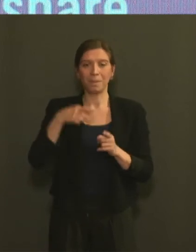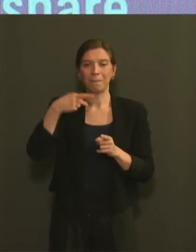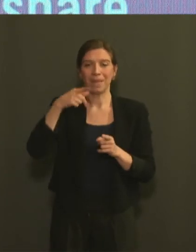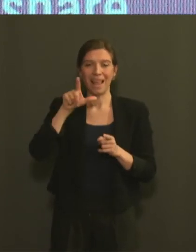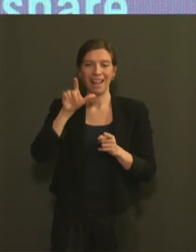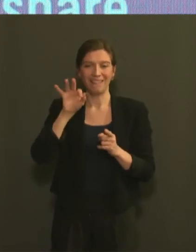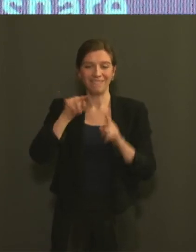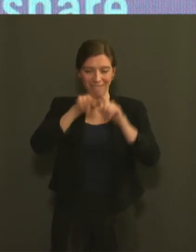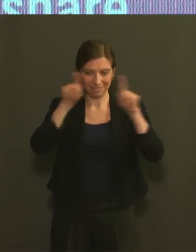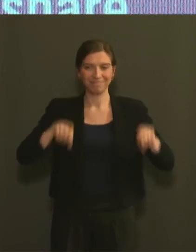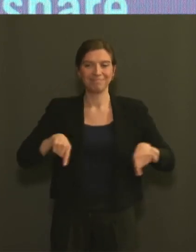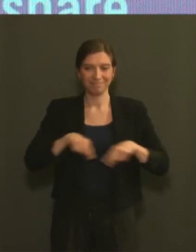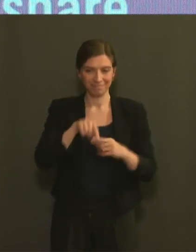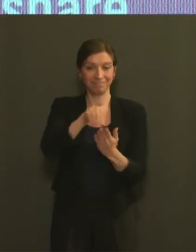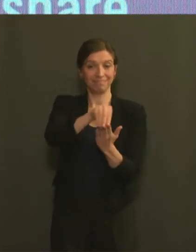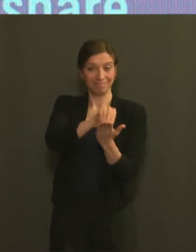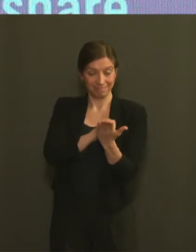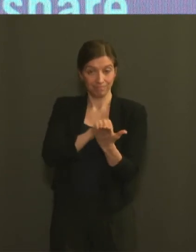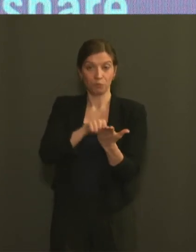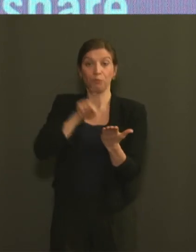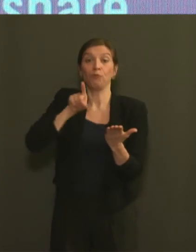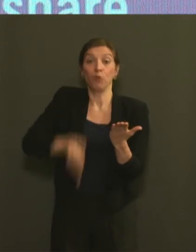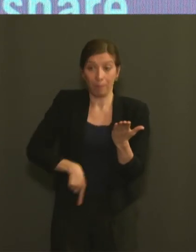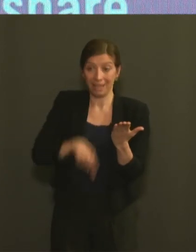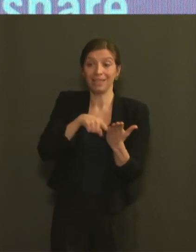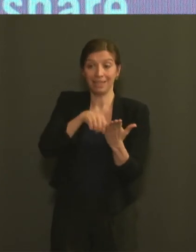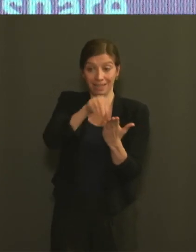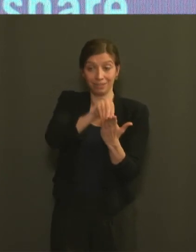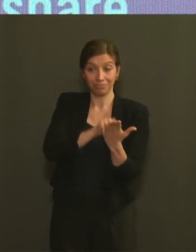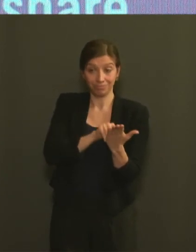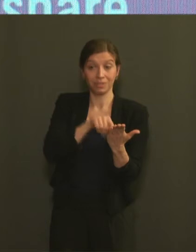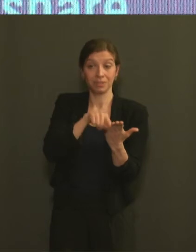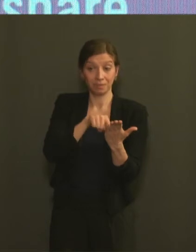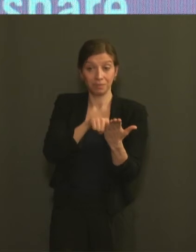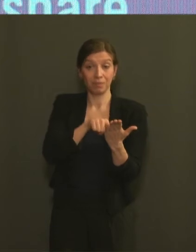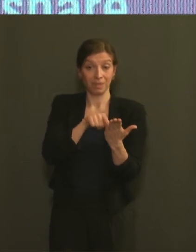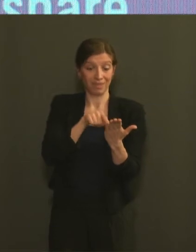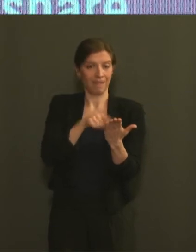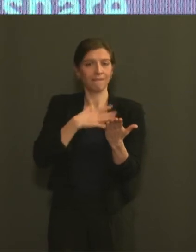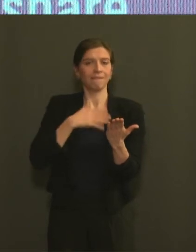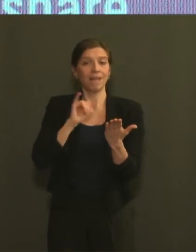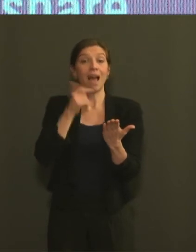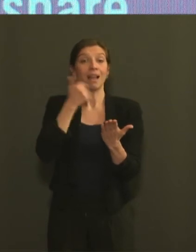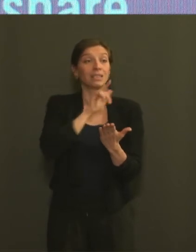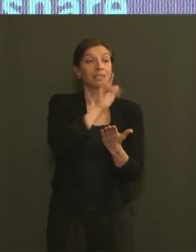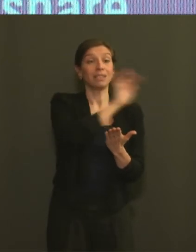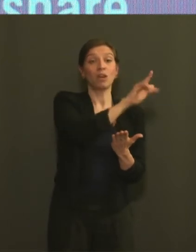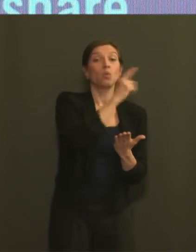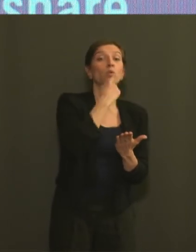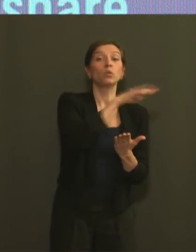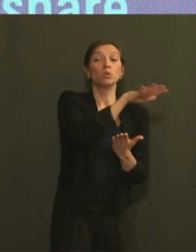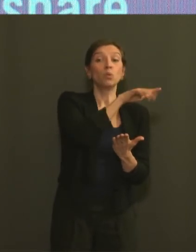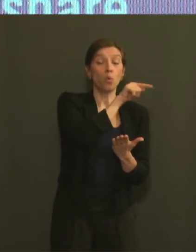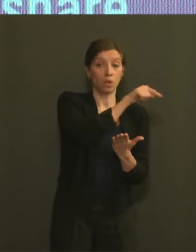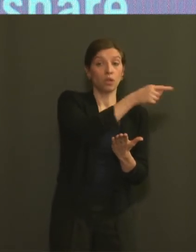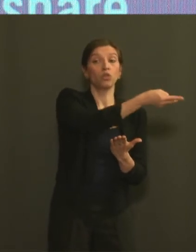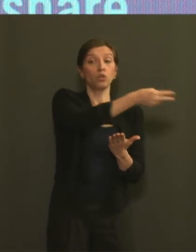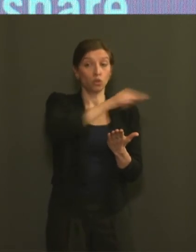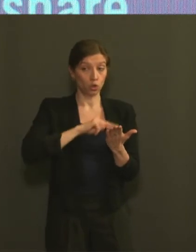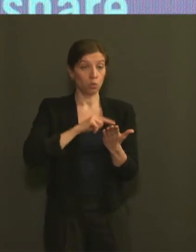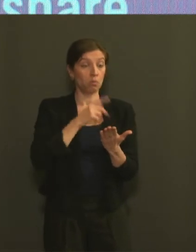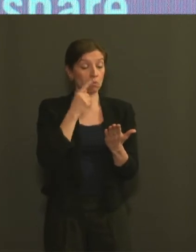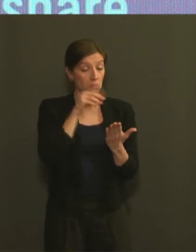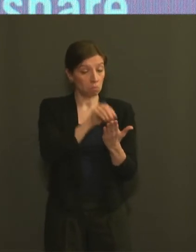matin là qu'ils ont mise en scène aux friteries des risques au score deux stents